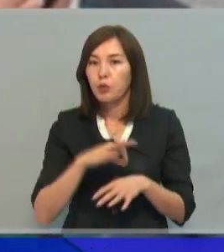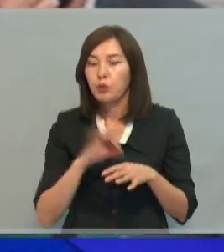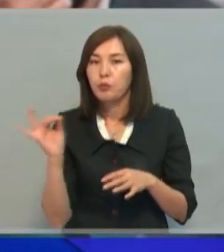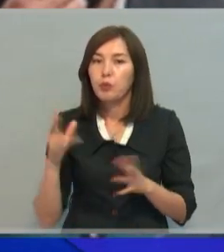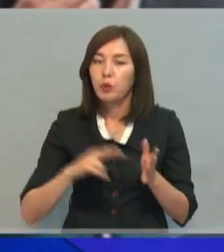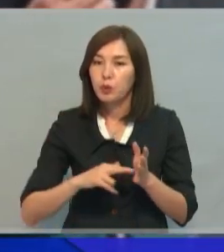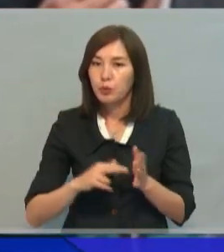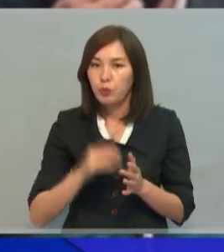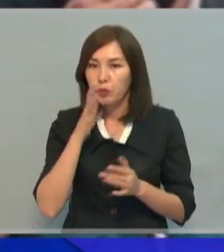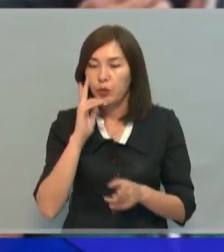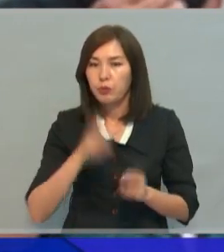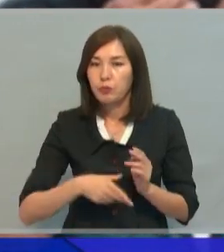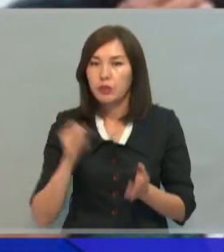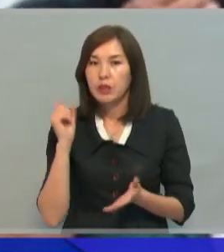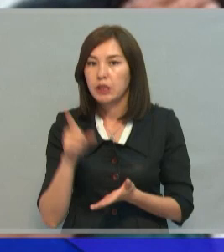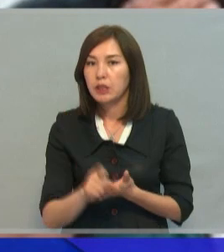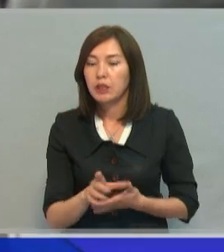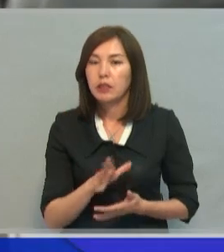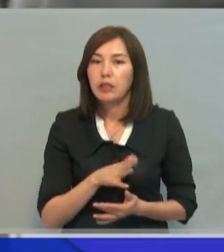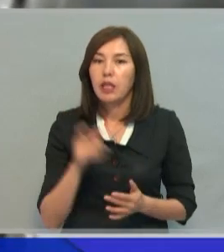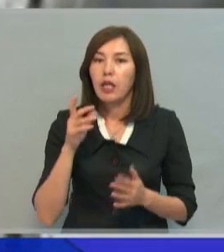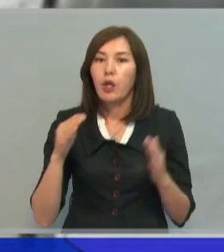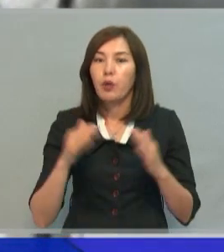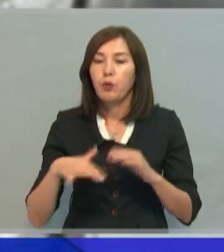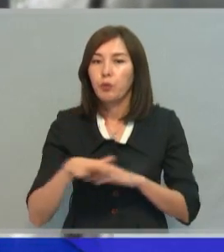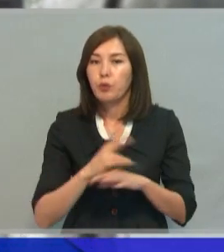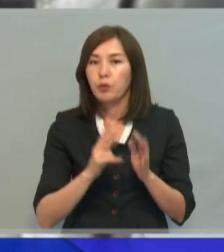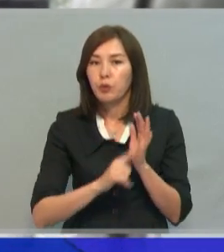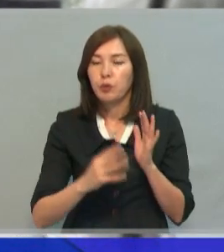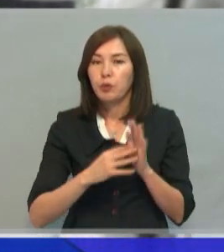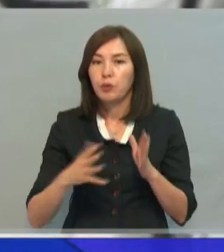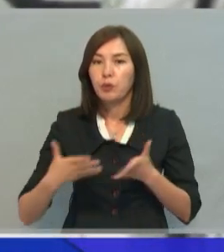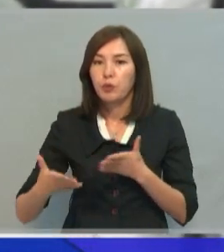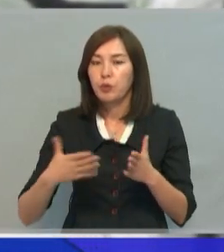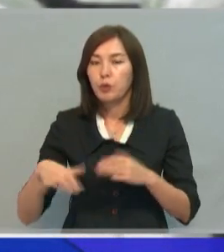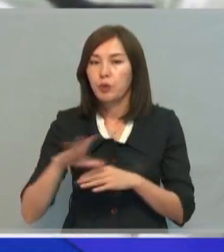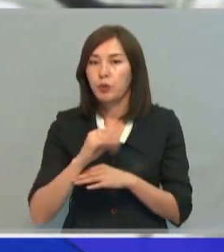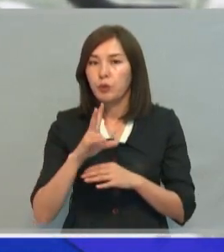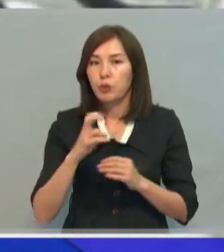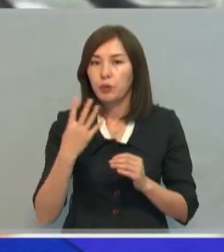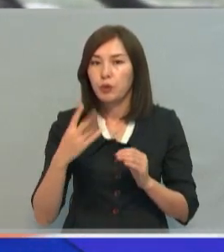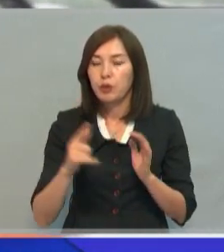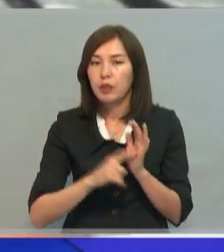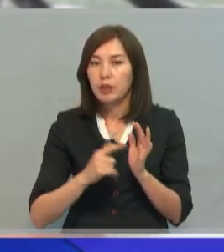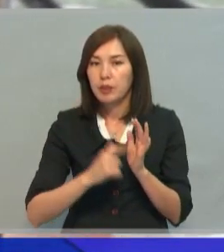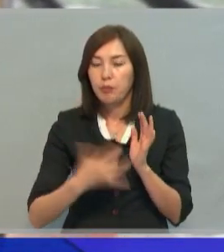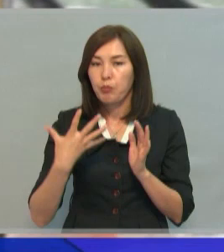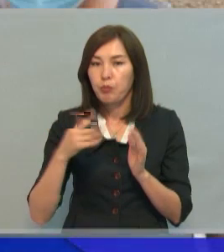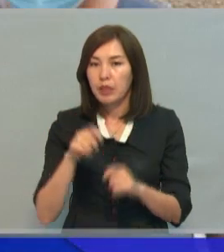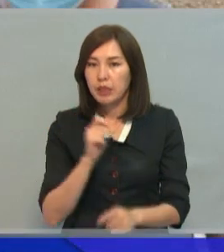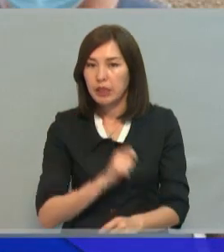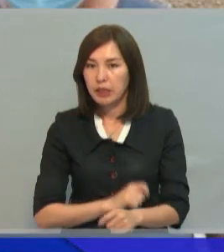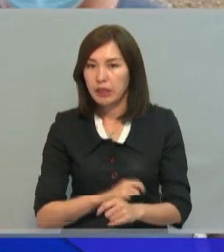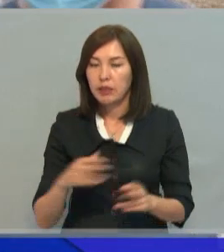және жоспарлы мерзімде аяқтауды тапсырды. Тұрғын алаптағы 79 көшенің жалпы ұзындығы 247 бүтін 10-нан 5